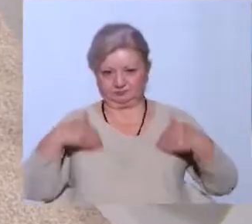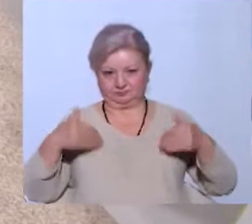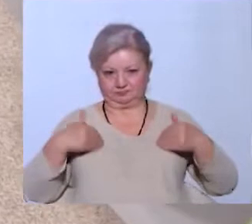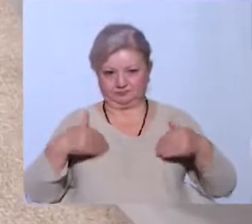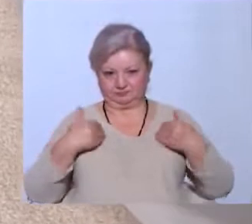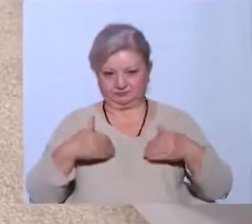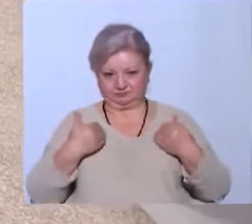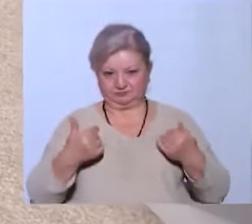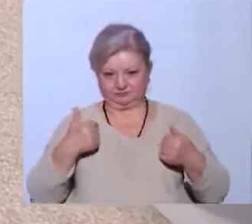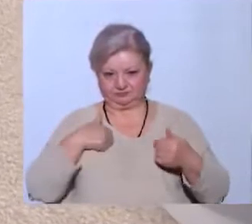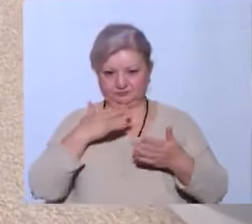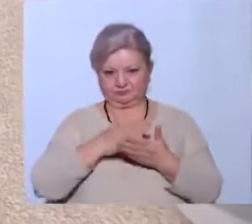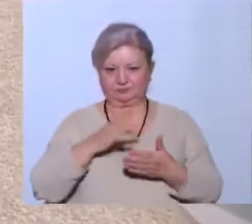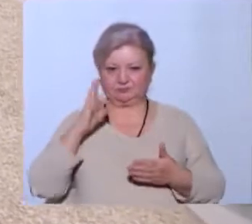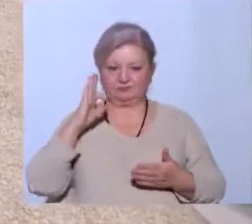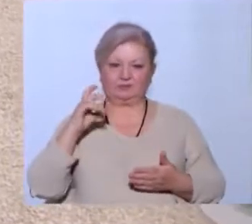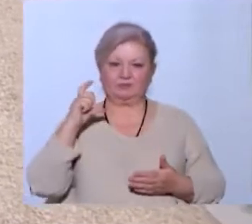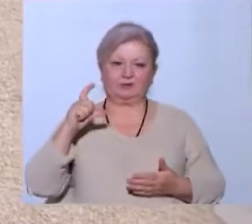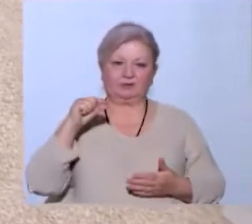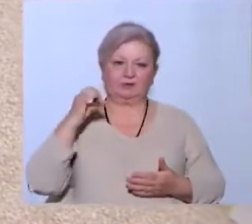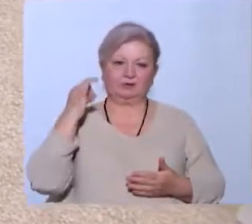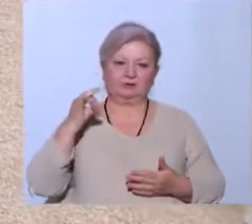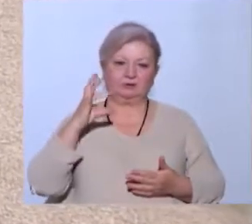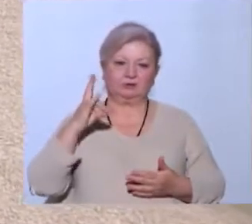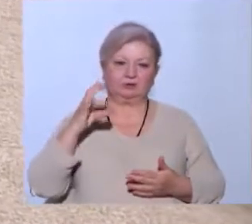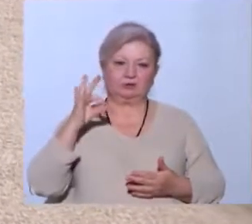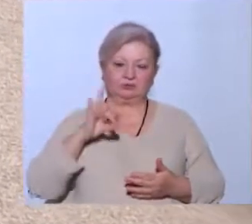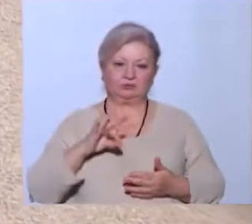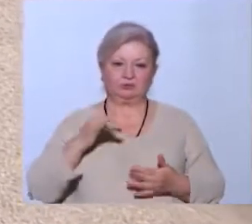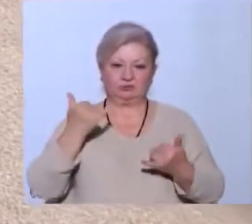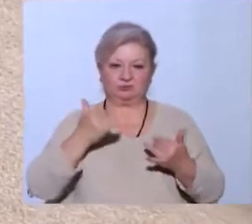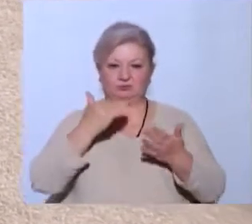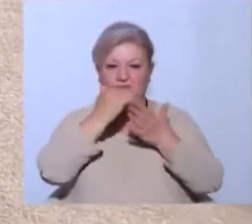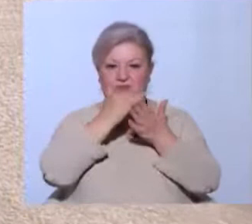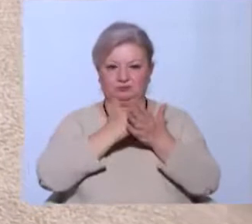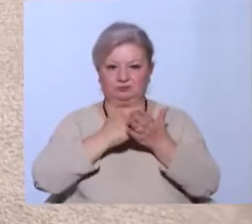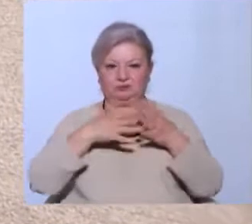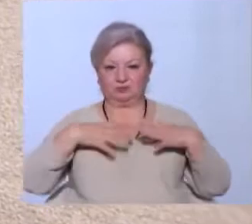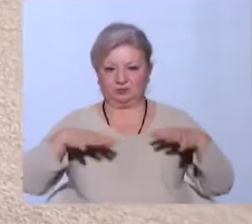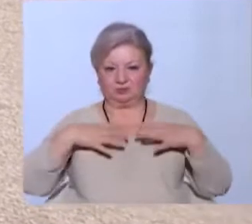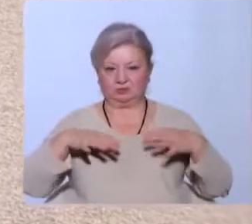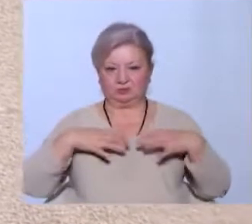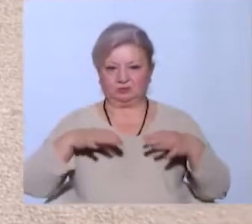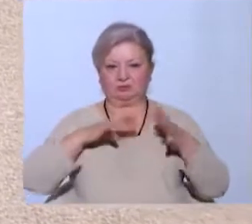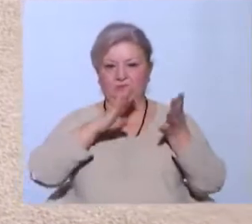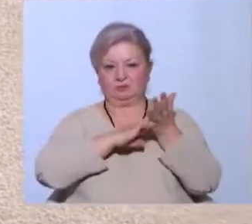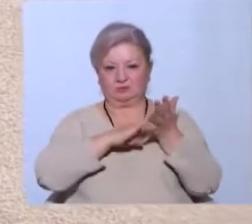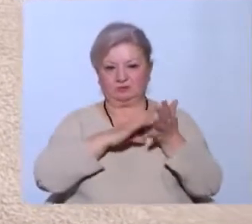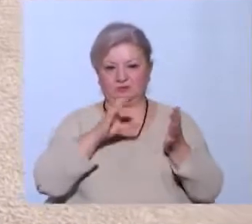მოგესალმებით. Მე ვარ კეთინო მერებაშვილი, გეოგრაფი და დღეს განკუთვნილ ჩავატარებ საქართველოს გეოგრაფიაში მეცხრე